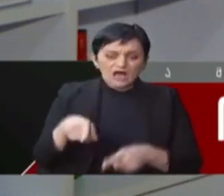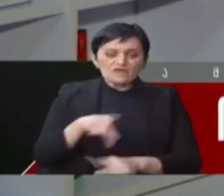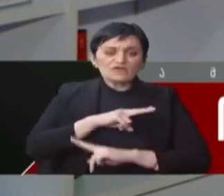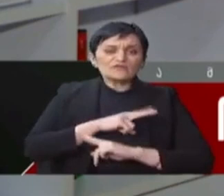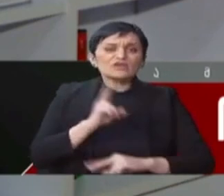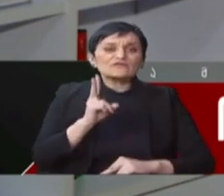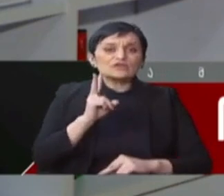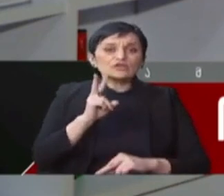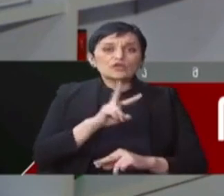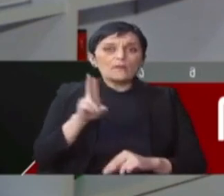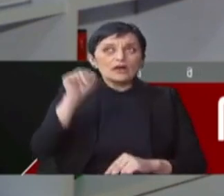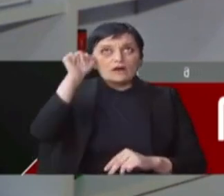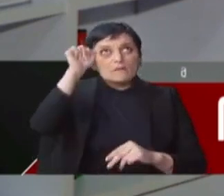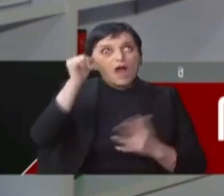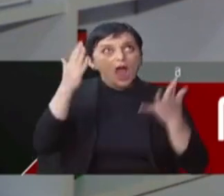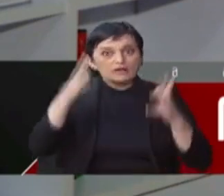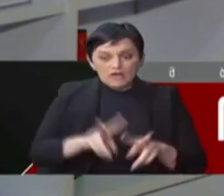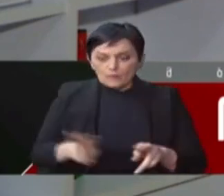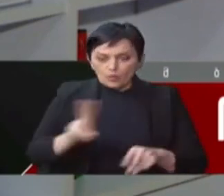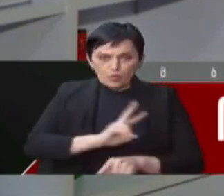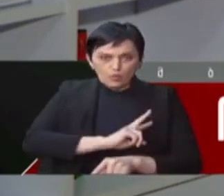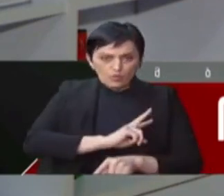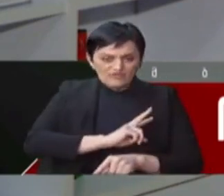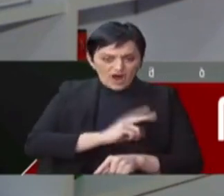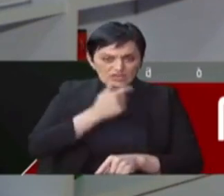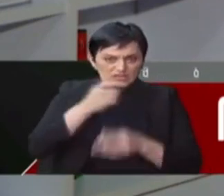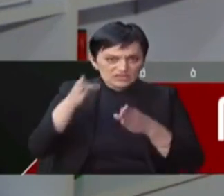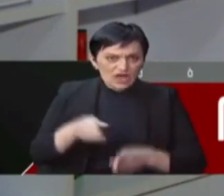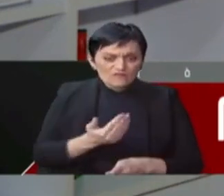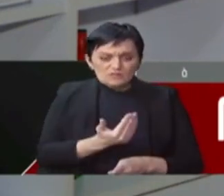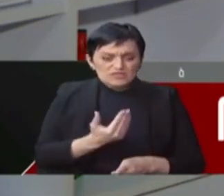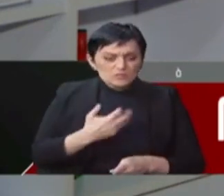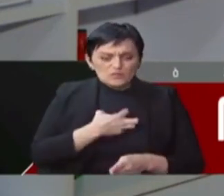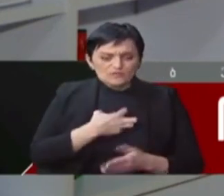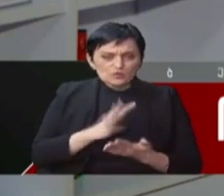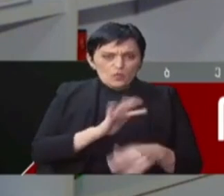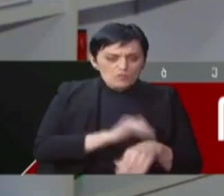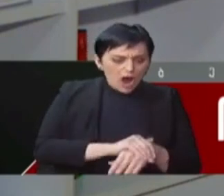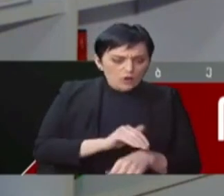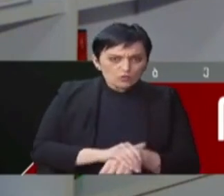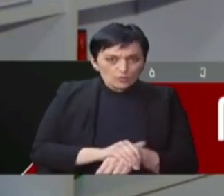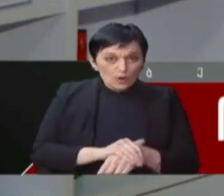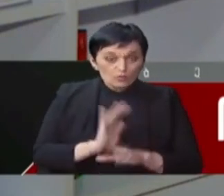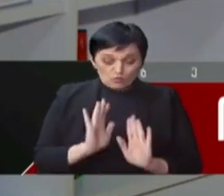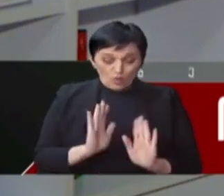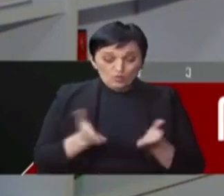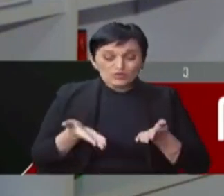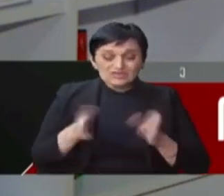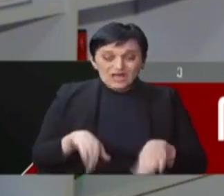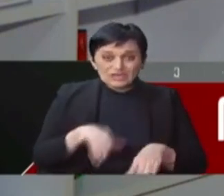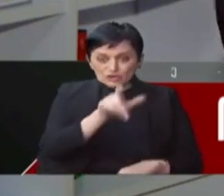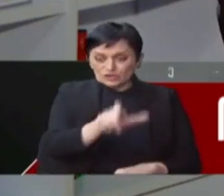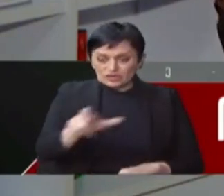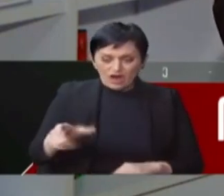სააკაშვილი ღმერთივით უყვარს და მნიშვნელობა არ აქვს მისთვის რაღაცა ფაქტს ან რაიმე არგუმენტს. Ხოლო დანარჩენი